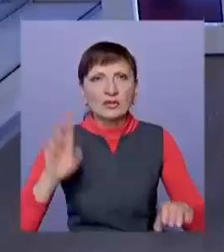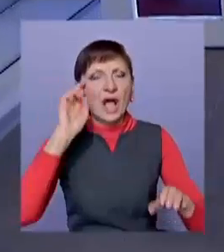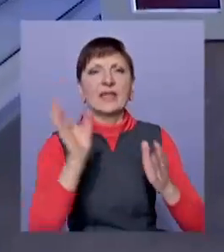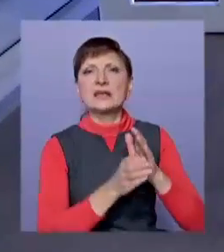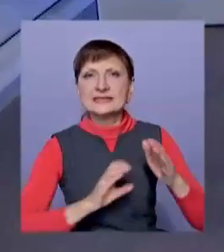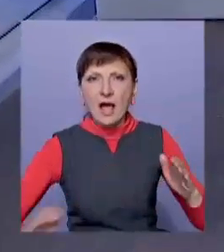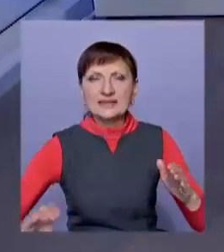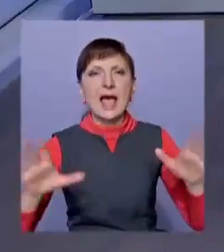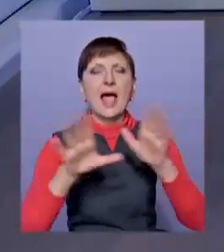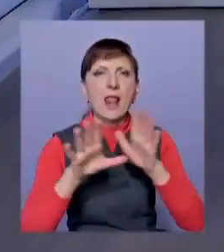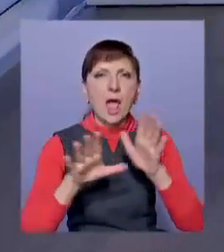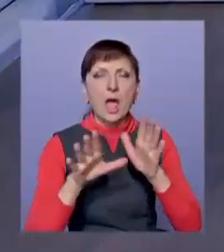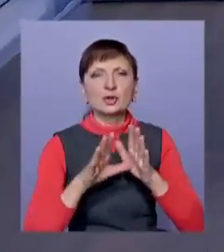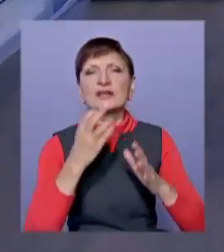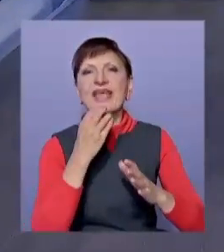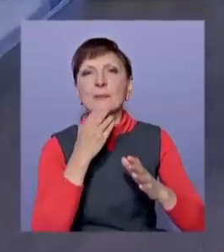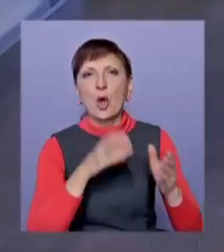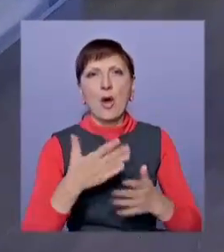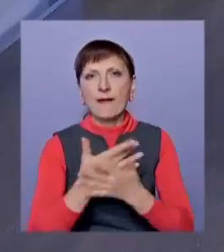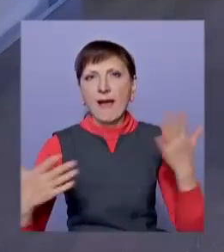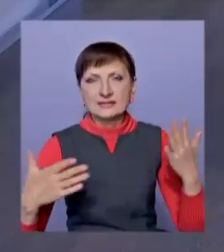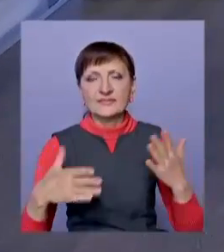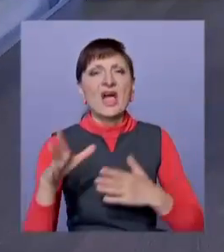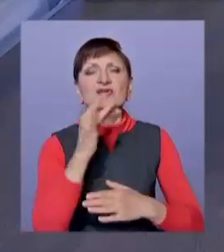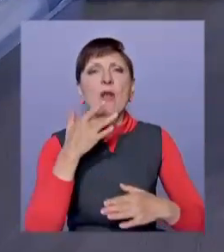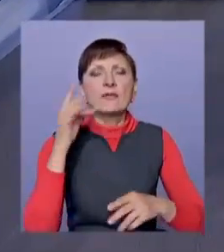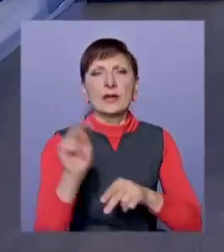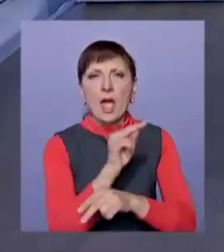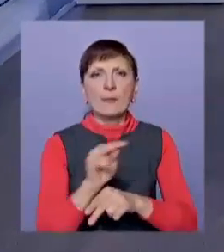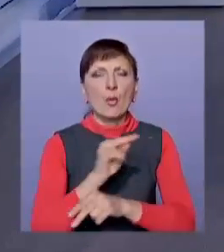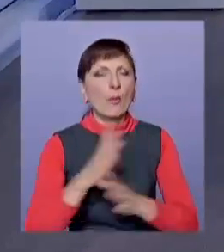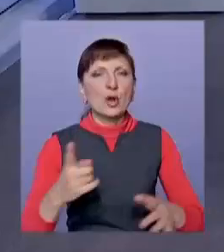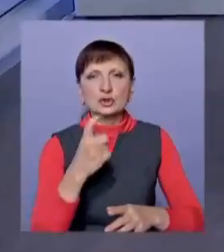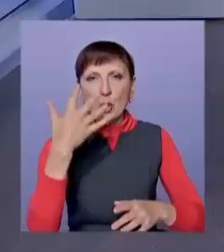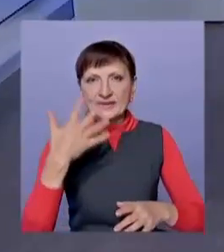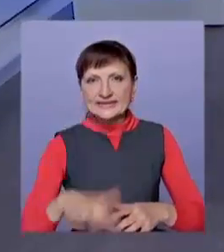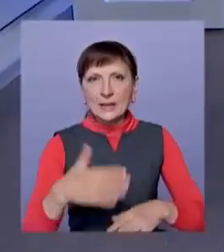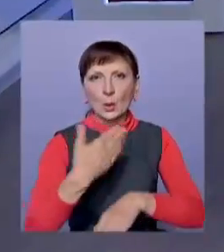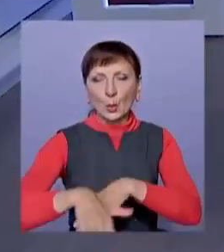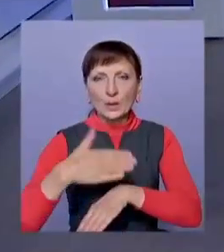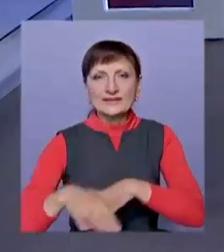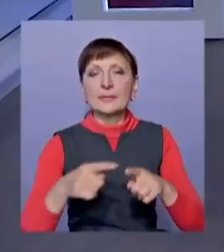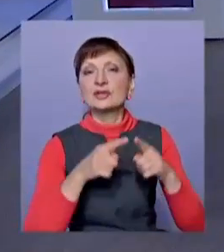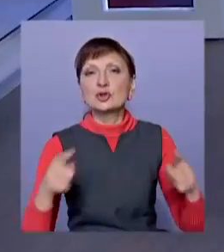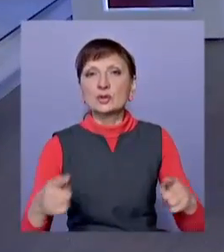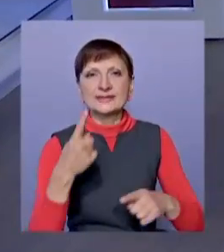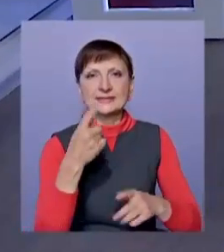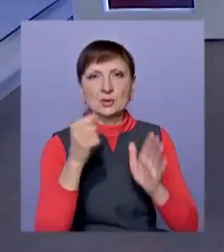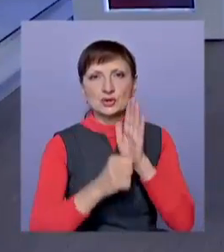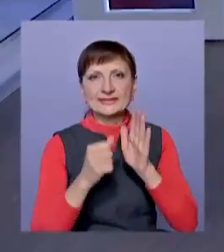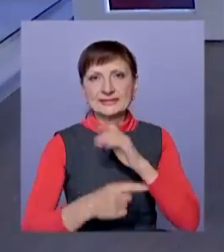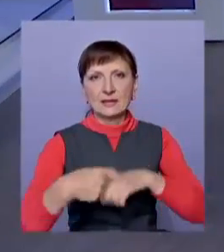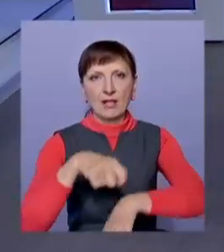канализация, а также электро- и теплоснабжение. Все лето ремонтировались более 150 улиц с протяженностью около